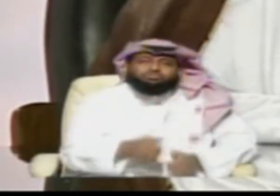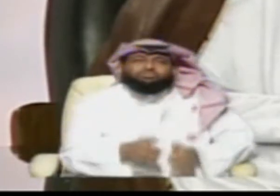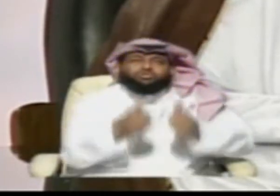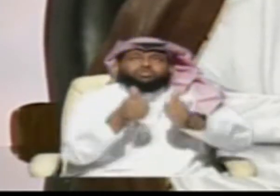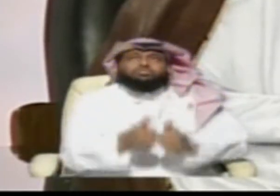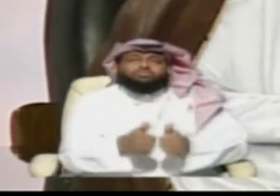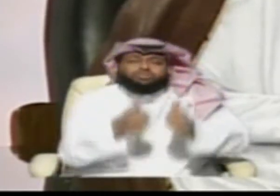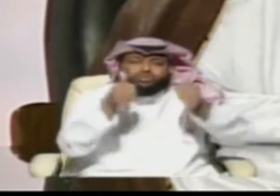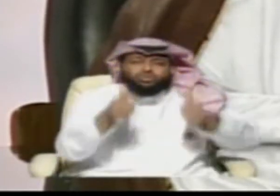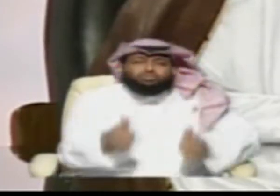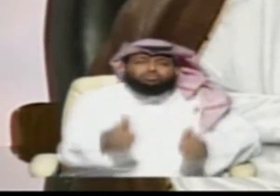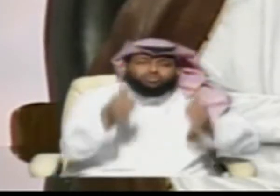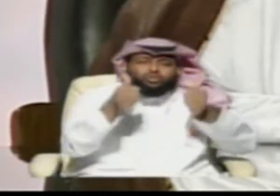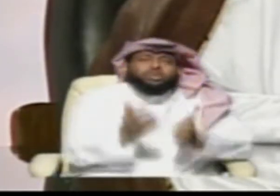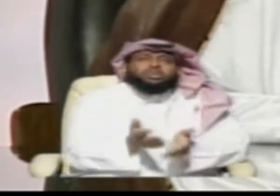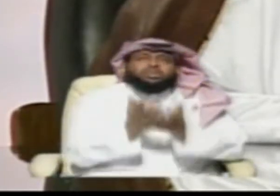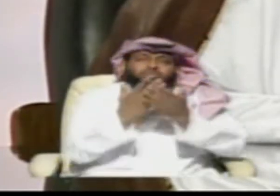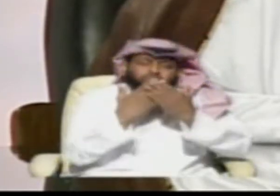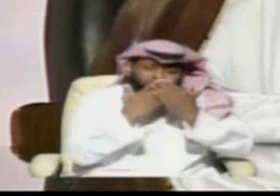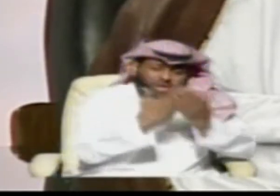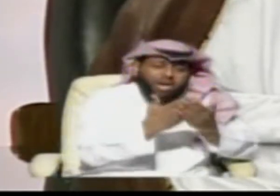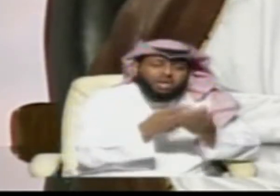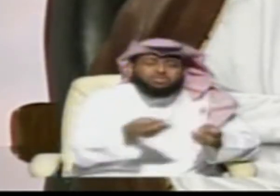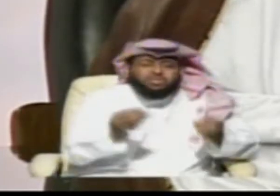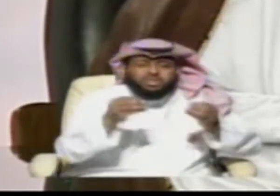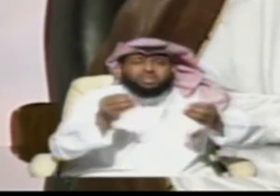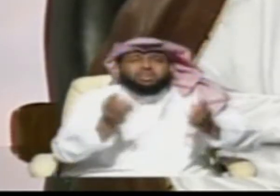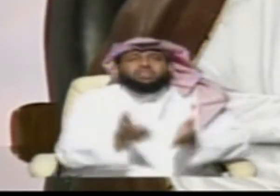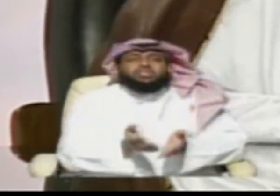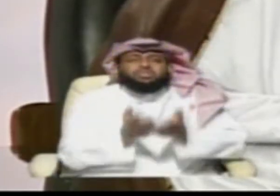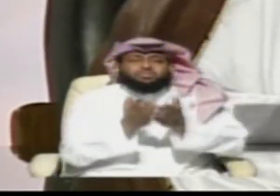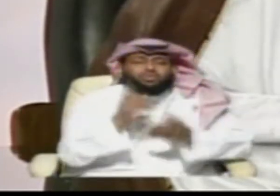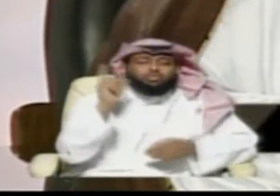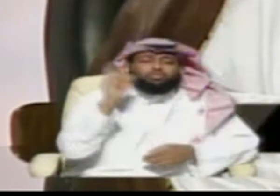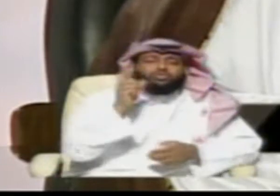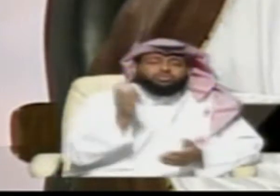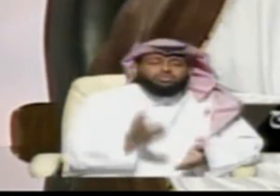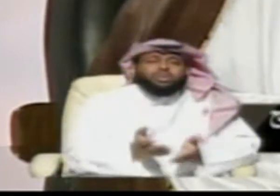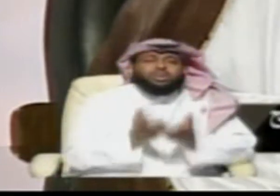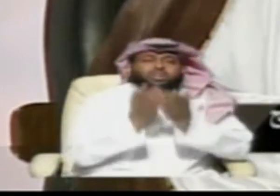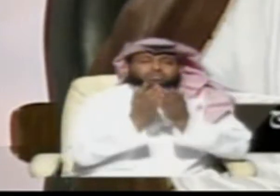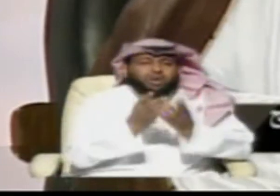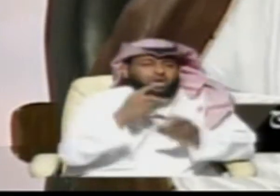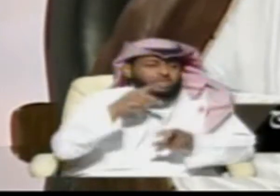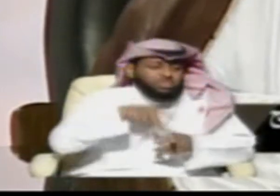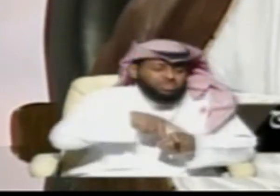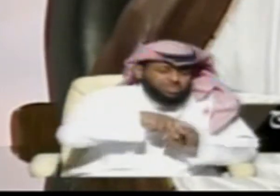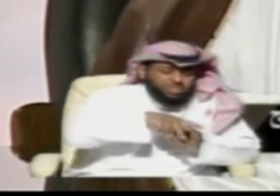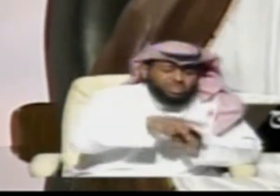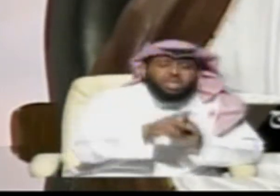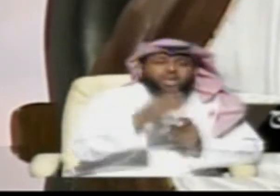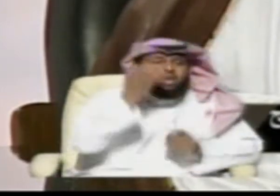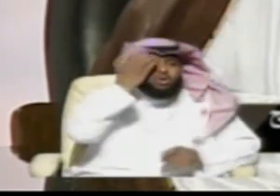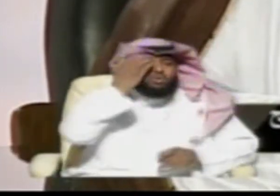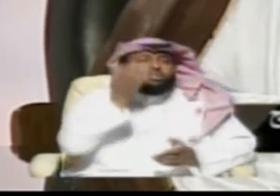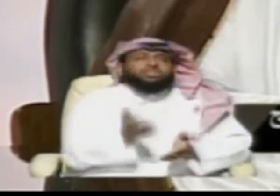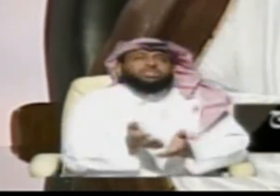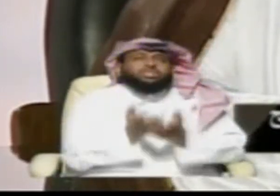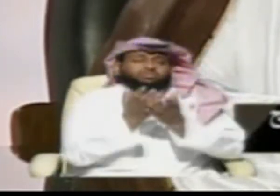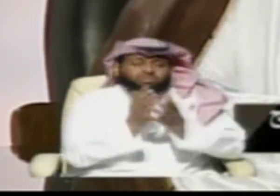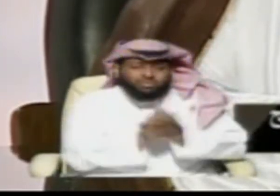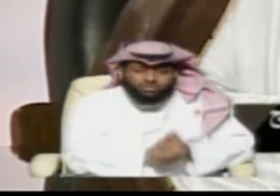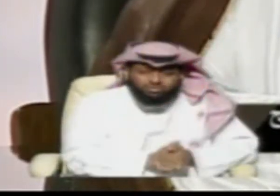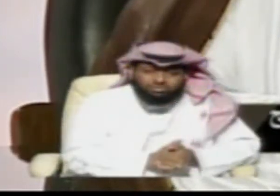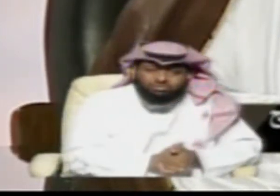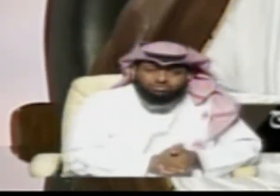وتحفظ به دماؤهم وأعراضهم، وأن يكفيهم شر عدوهم الظاهر والمستتر. ما